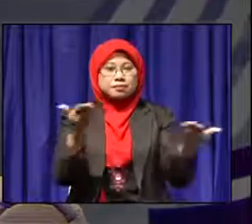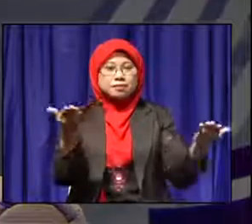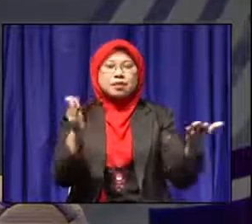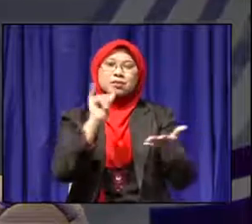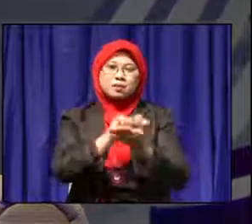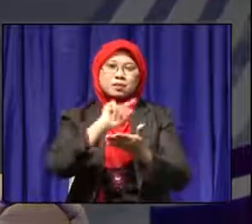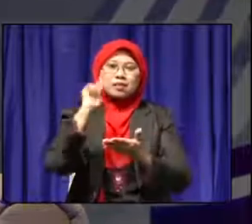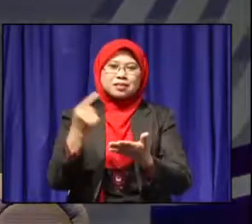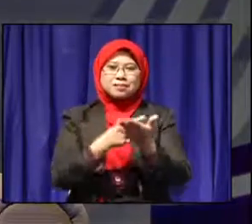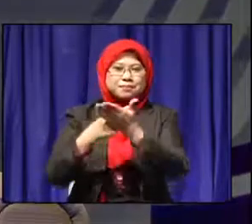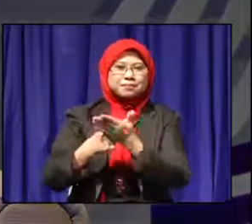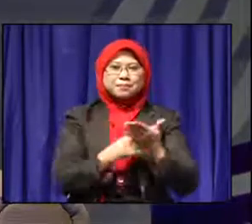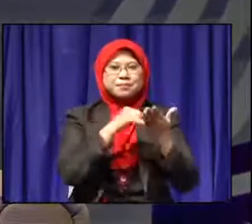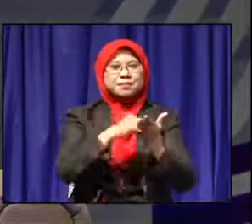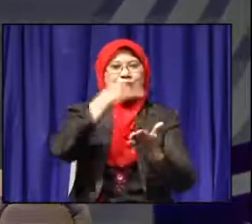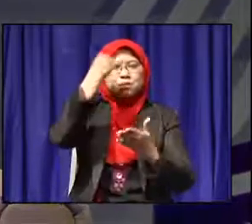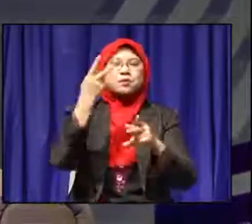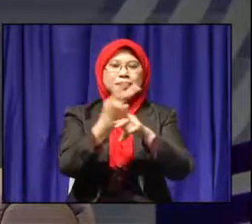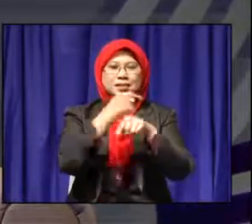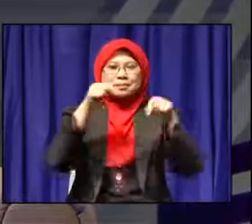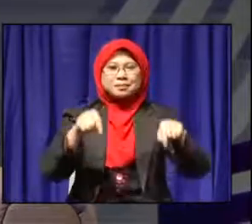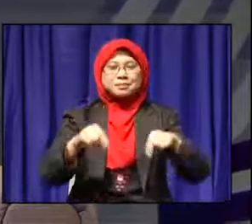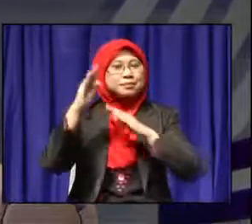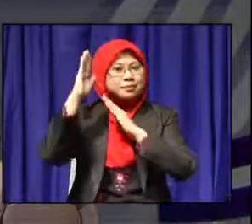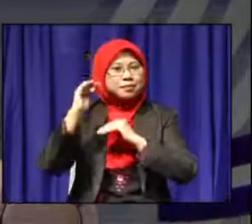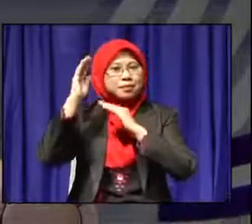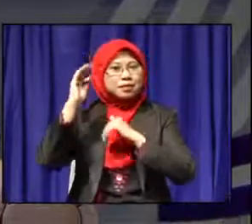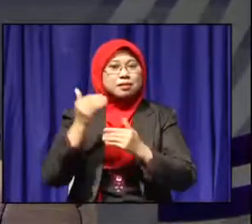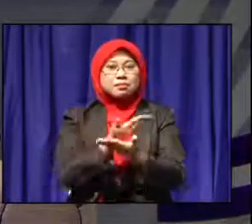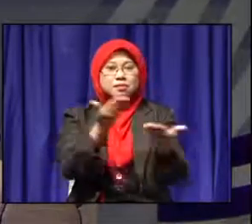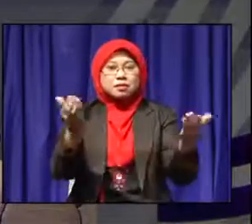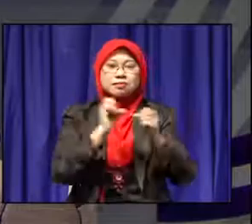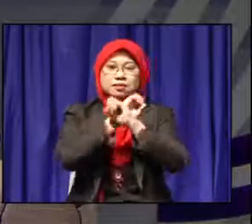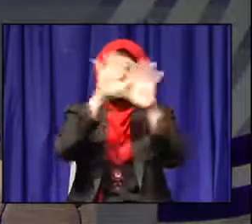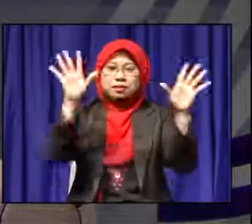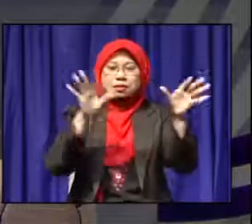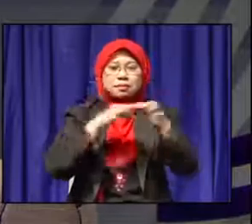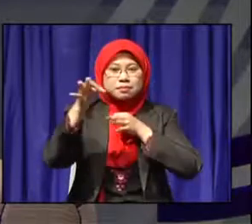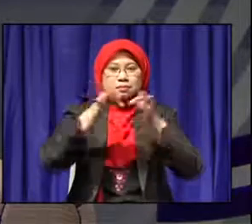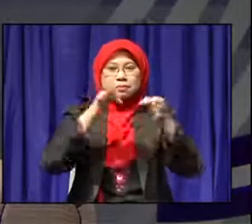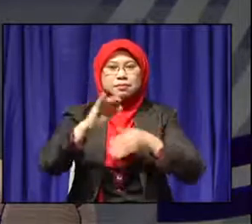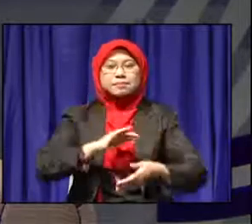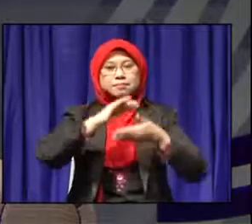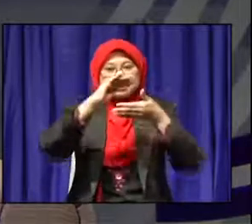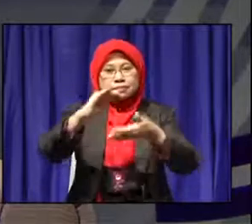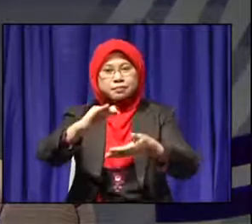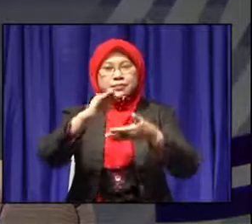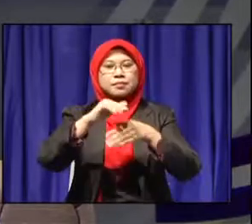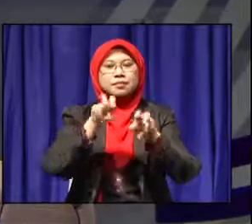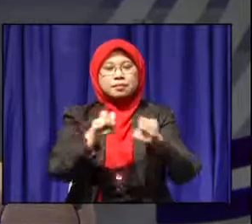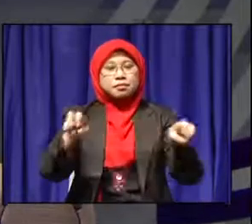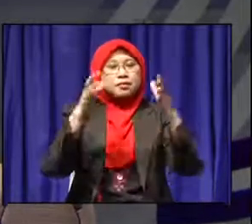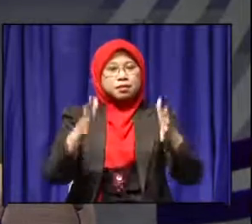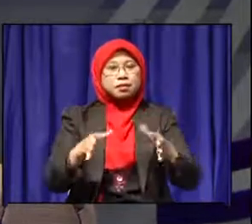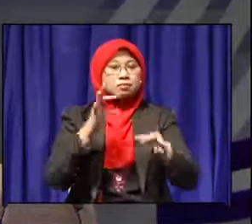sekian saja sesi wacana ilmu kita pada kali ini diharapkan protes semua telah jelas dengan penerangan yang disampaikan oleh peneliti itu